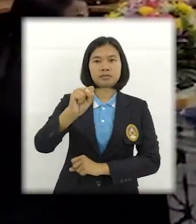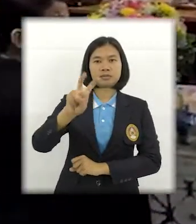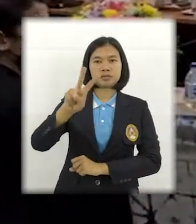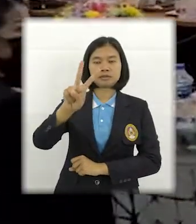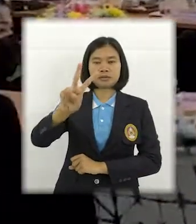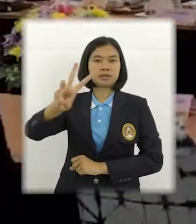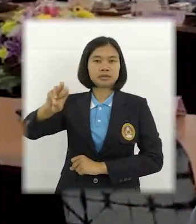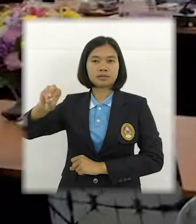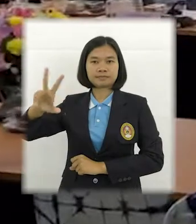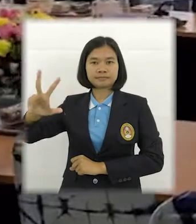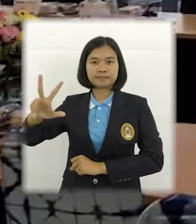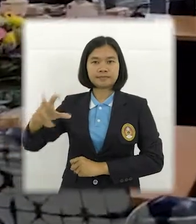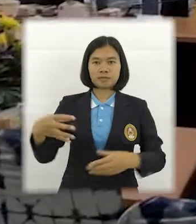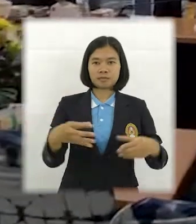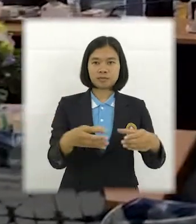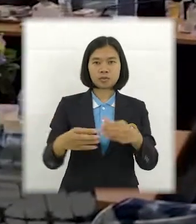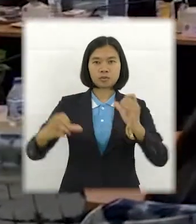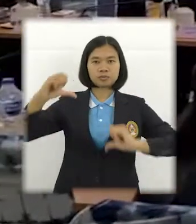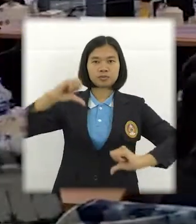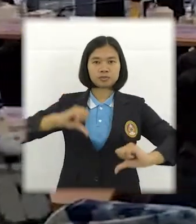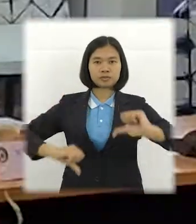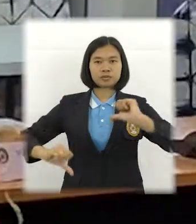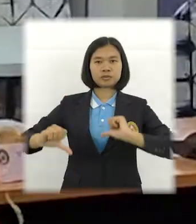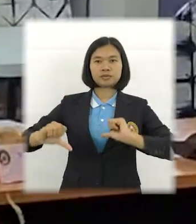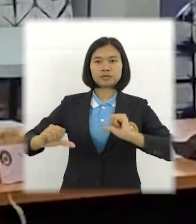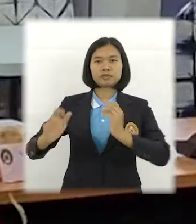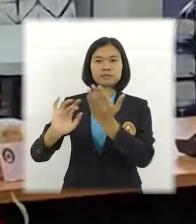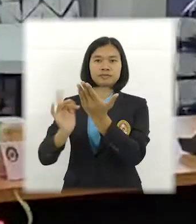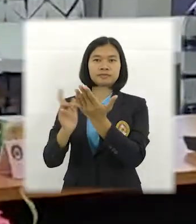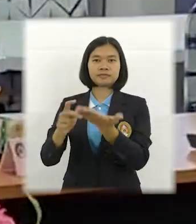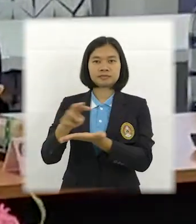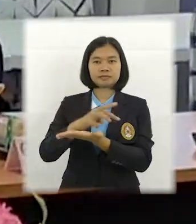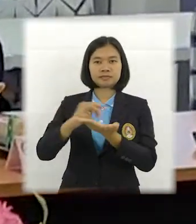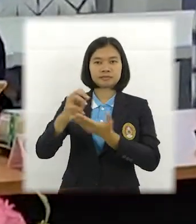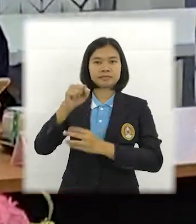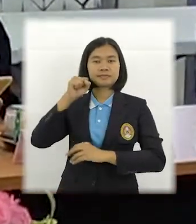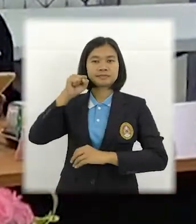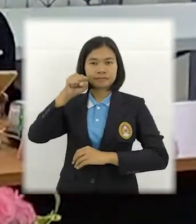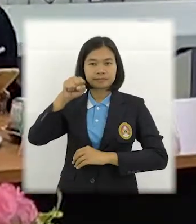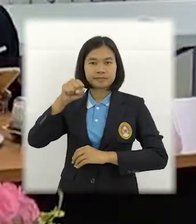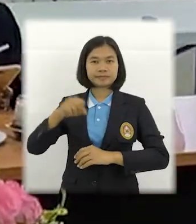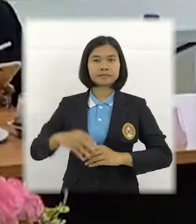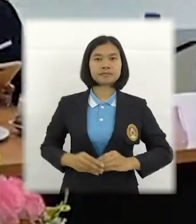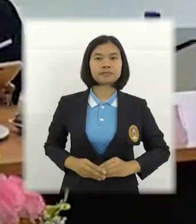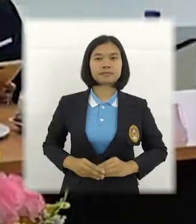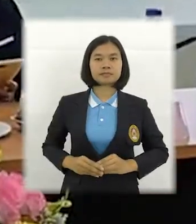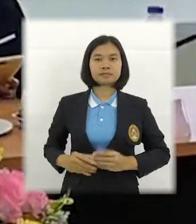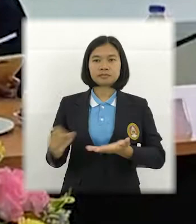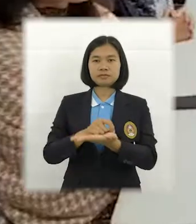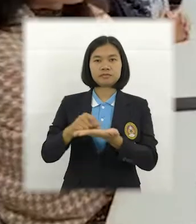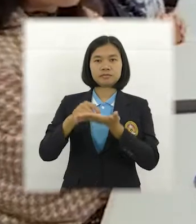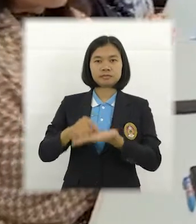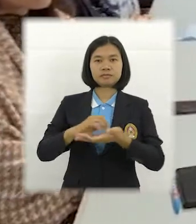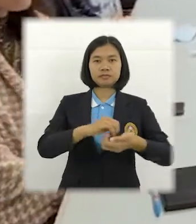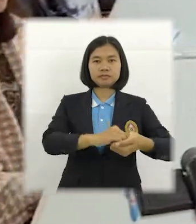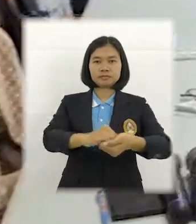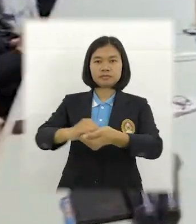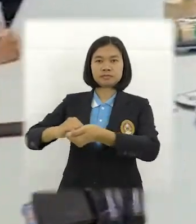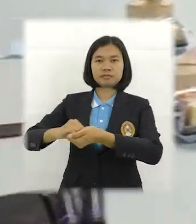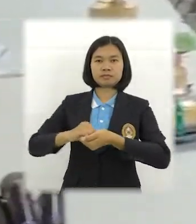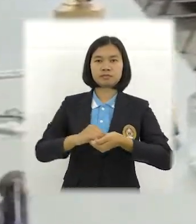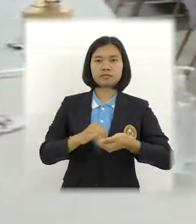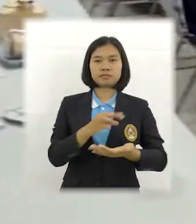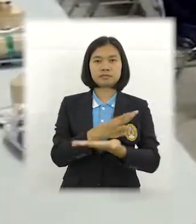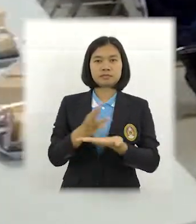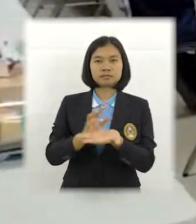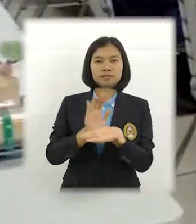ม2563คณะวิทยาศาสตร์และเทคโนโลยีมหาวิทยาลัยราชภัฏสกลนครลงนามความร่วมมือทางวิ